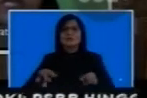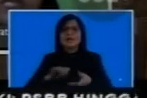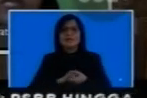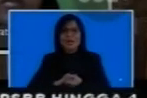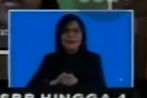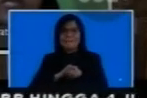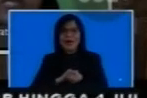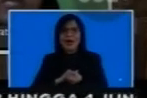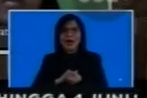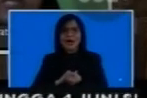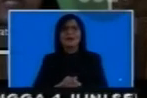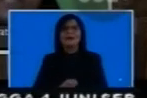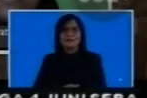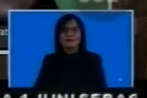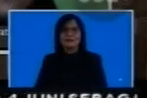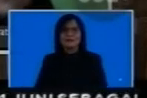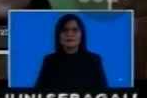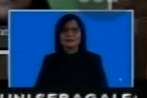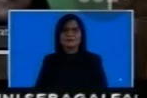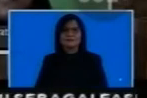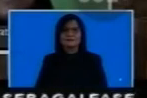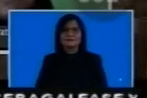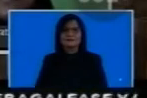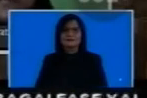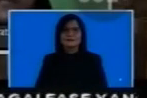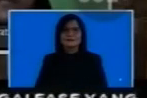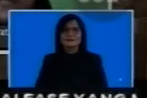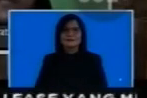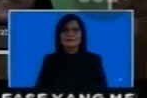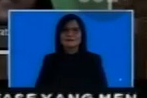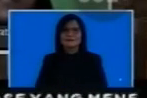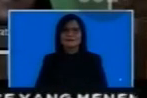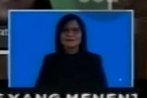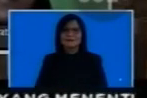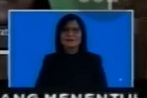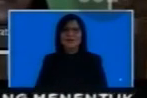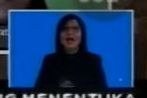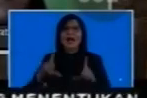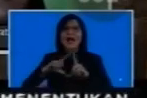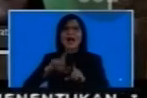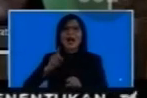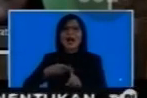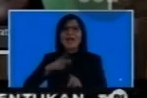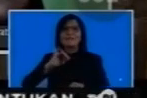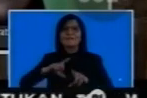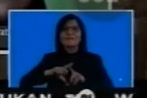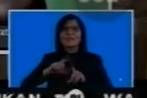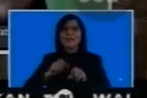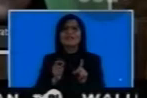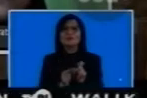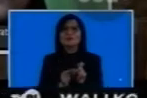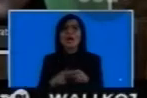tidak akan bisa melalui krisis ini. Terima kasih ya, Atris. Alfiatus, gimana Alfiatus? Apa